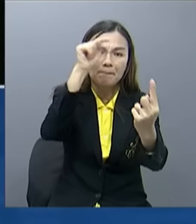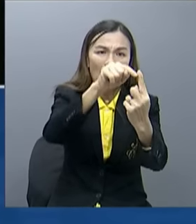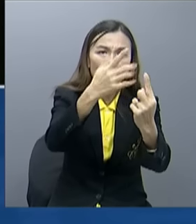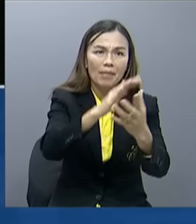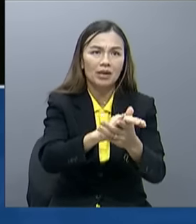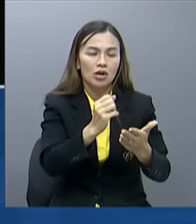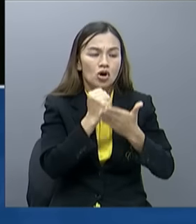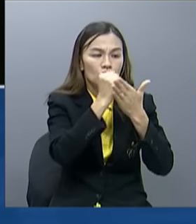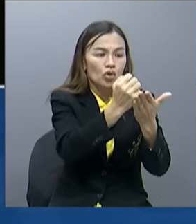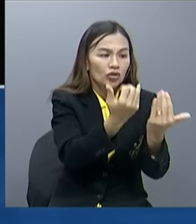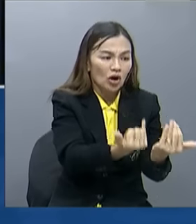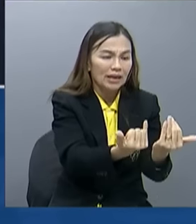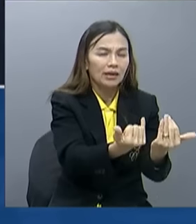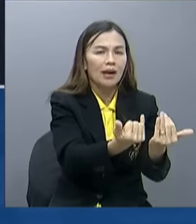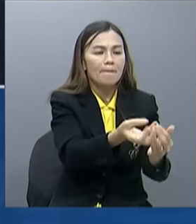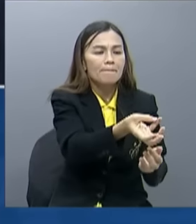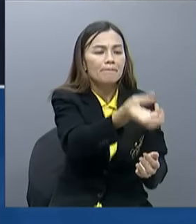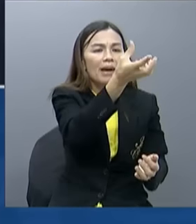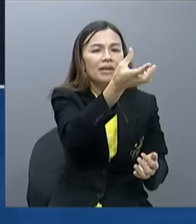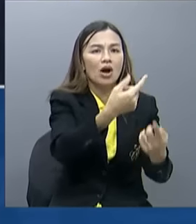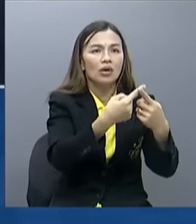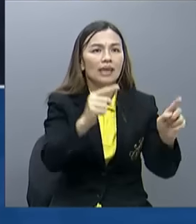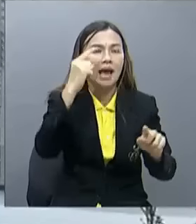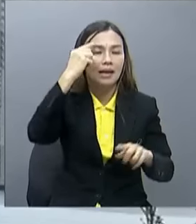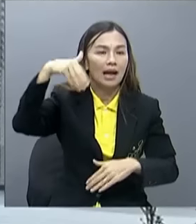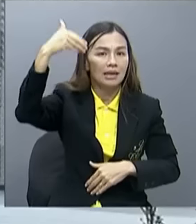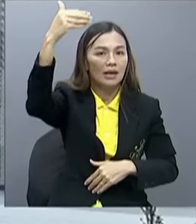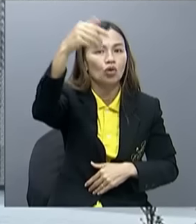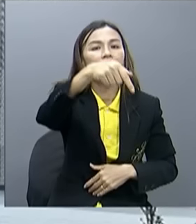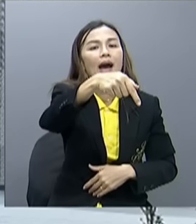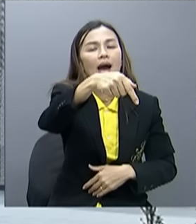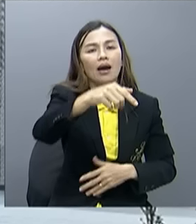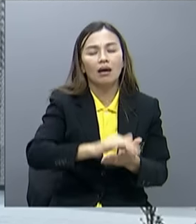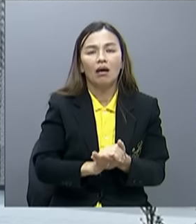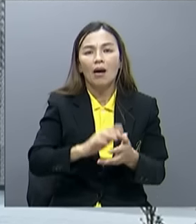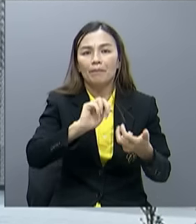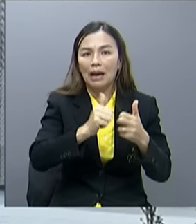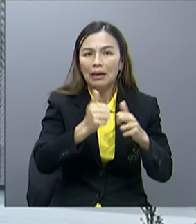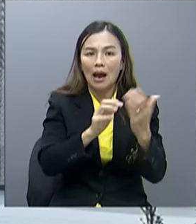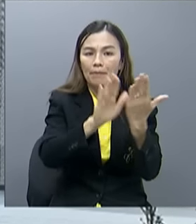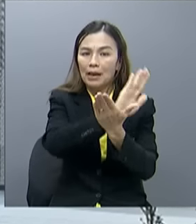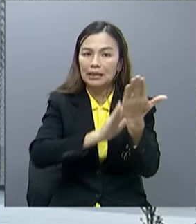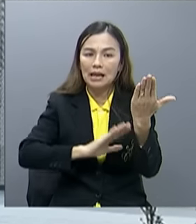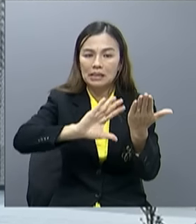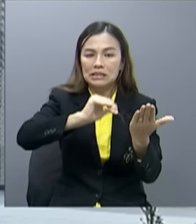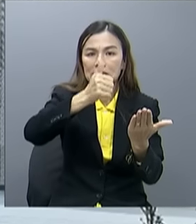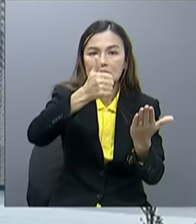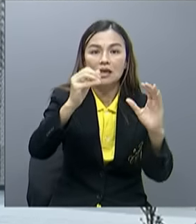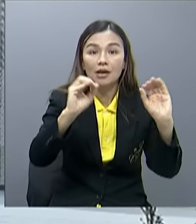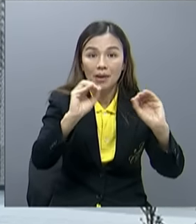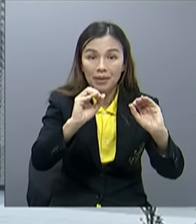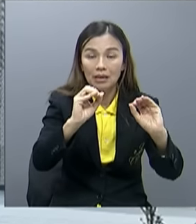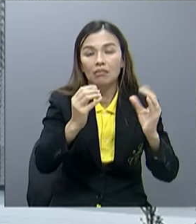รงนี้หายเดือดร้อนตรงนั้นหายลำบากแต่มอง3ปีลงไปอ้าวจริงๆแล้วประเทศไม่ได้ขยับไปไหนเลยนะมันอาจจะเกิดลักษณะนี้ขึ้นมาก็